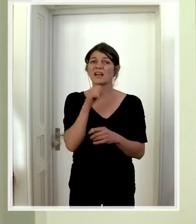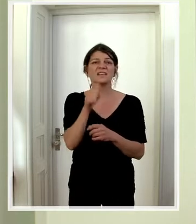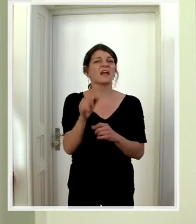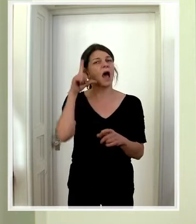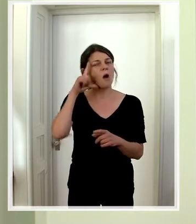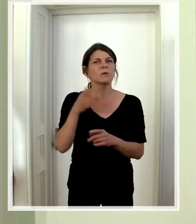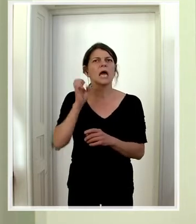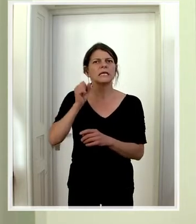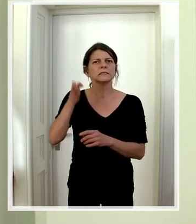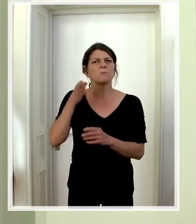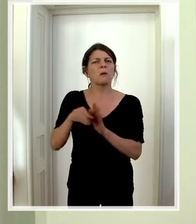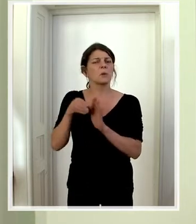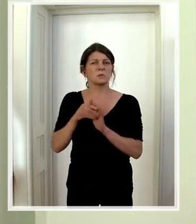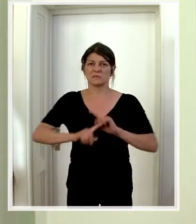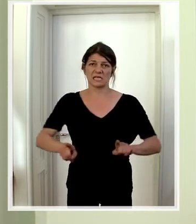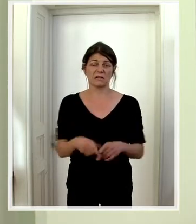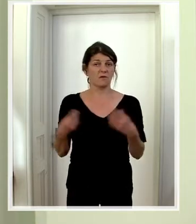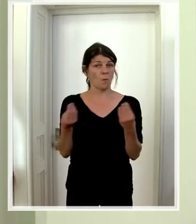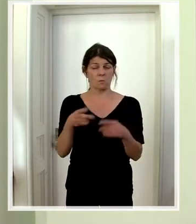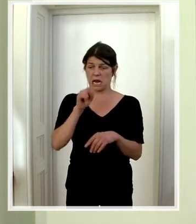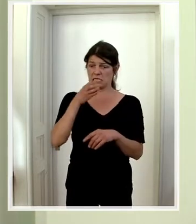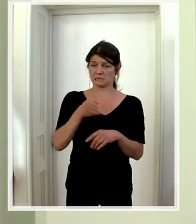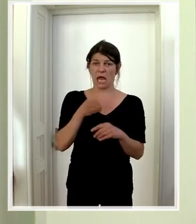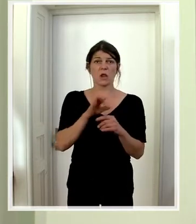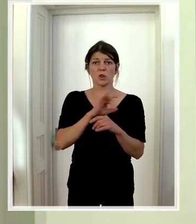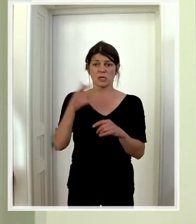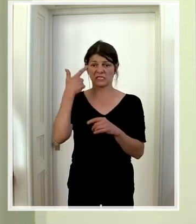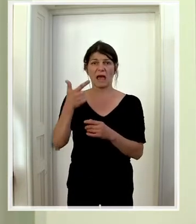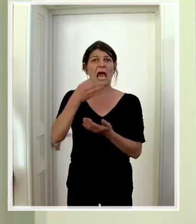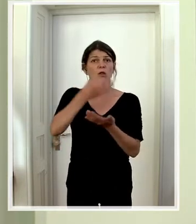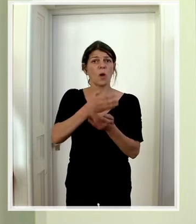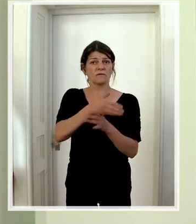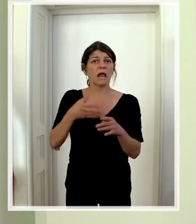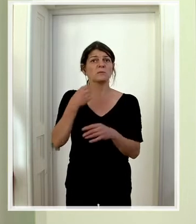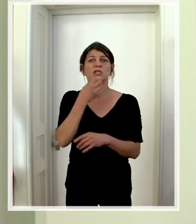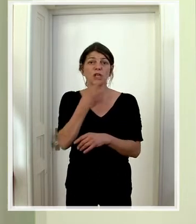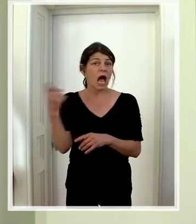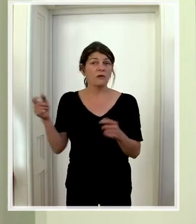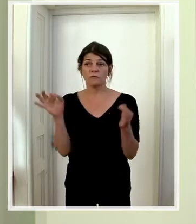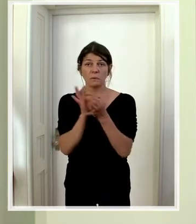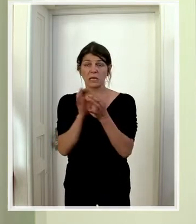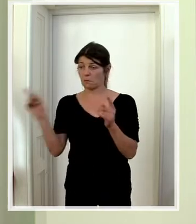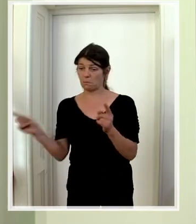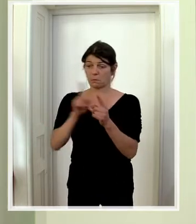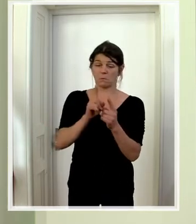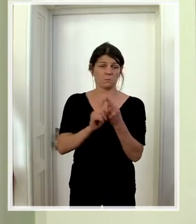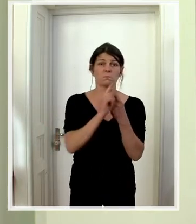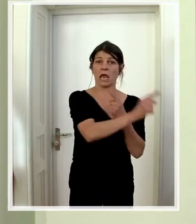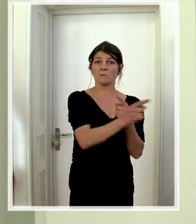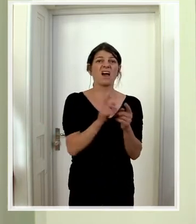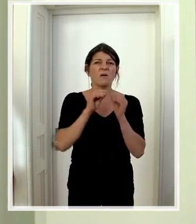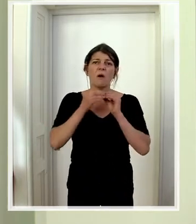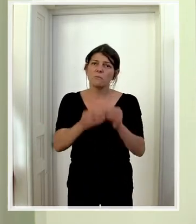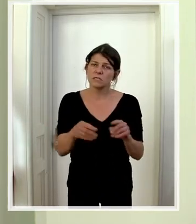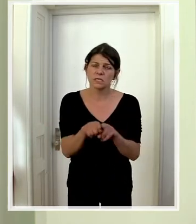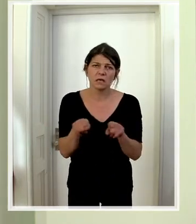benutzen, weil die S-Bahn lediglich zwei Dorfteile mit Schaan verbindet und es übrigens sehr umständlich wäre,